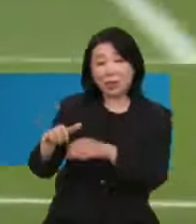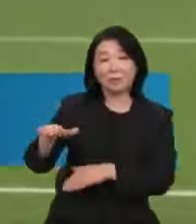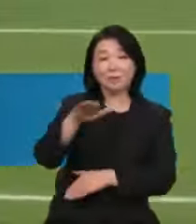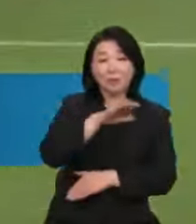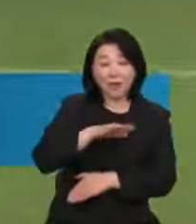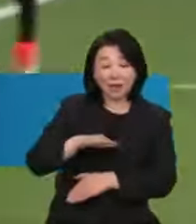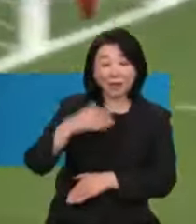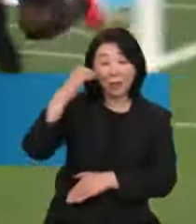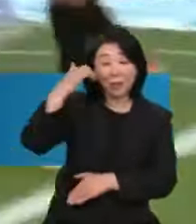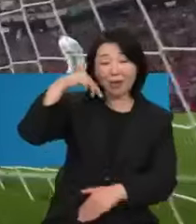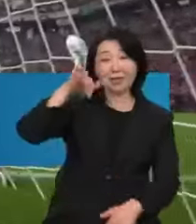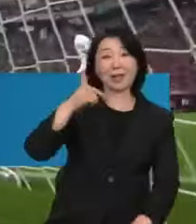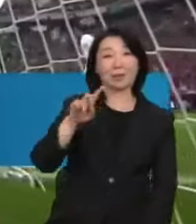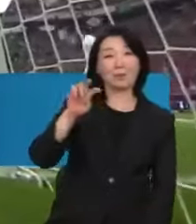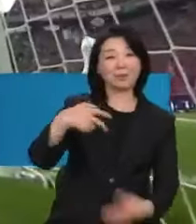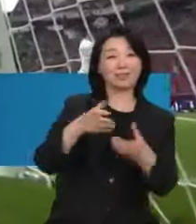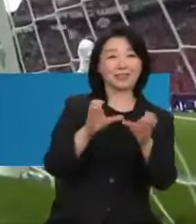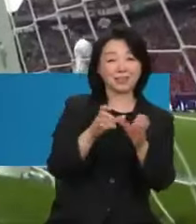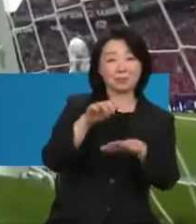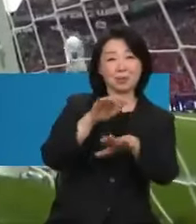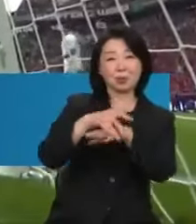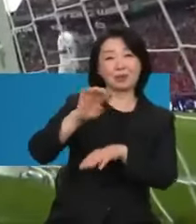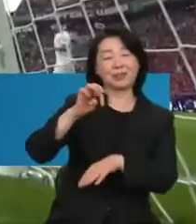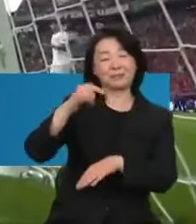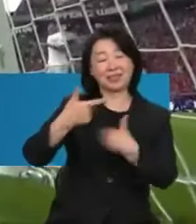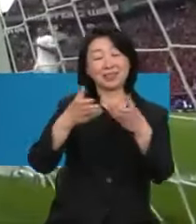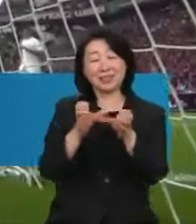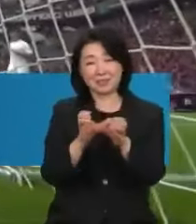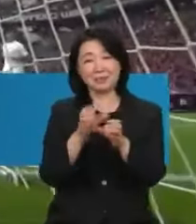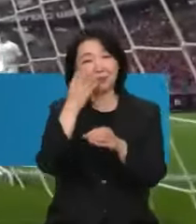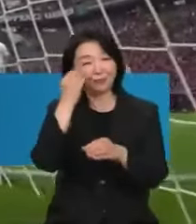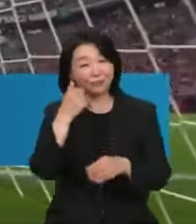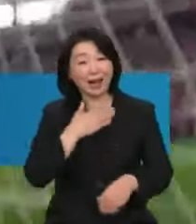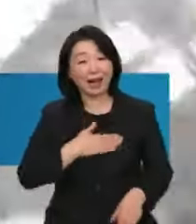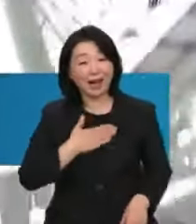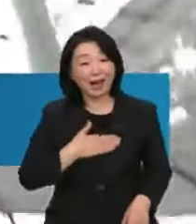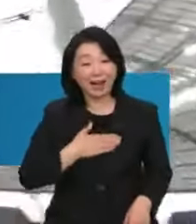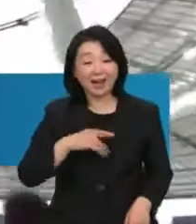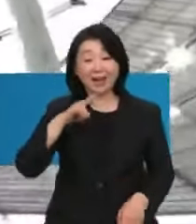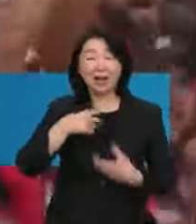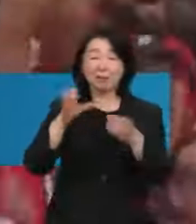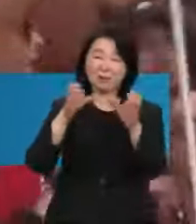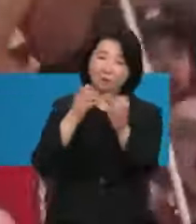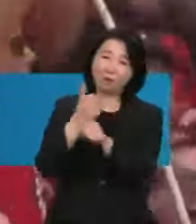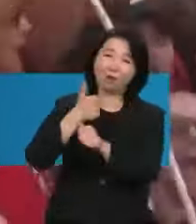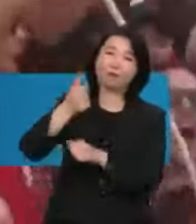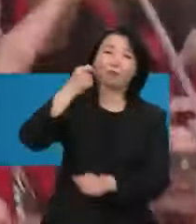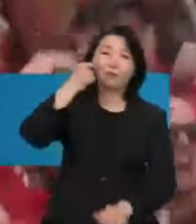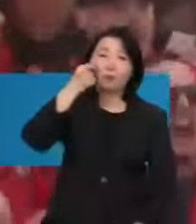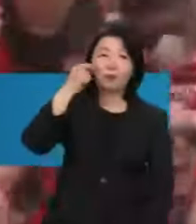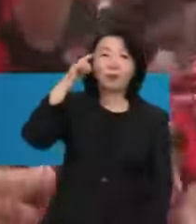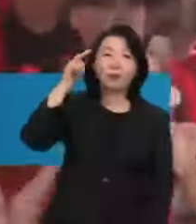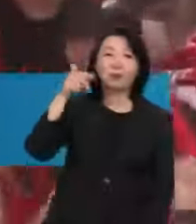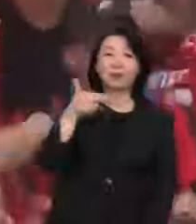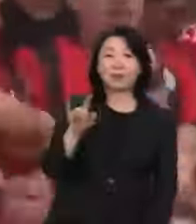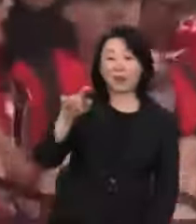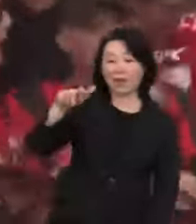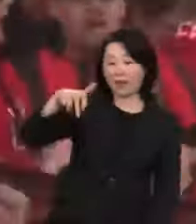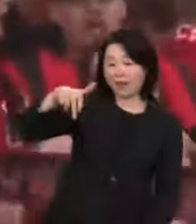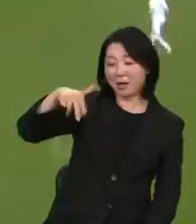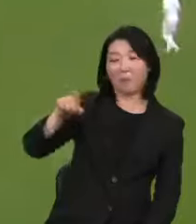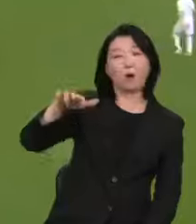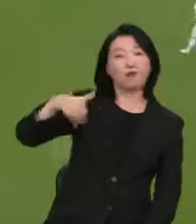우리에게도 한때 차범근의 팀, 또 손흥민의 팀이어서 친숙하죠. 한 번도 우승을 하지 못해 레버쿠젠이라고 불리던